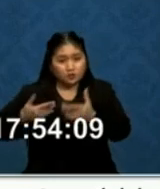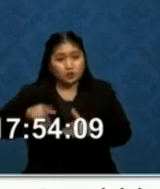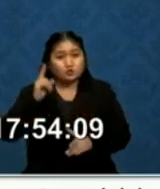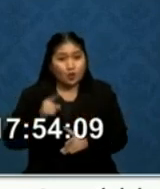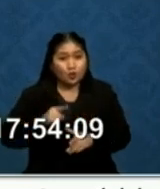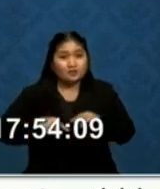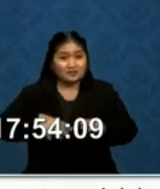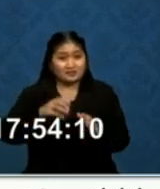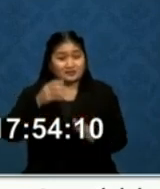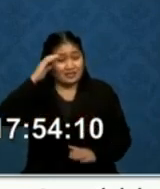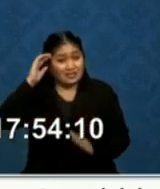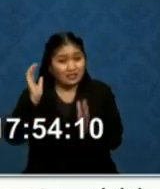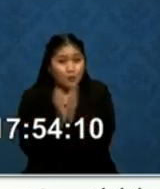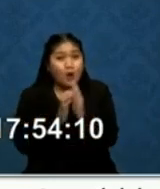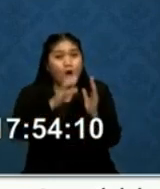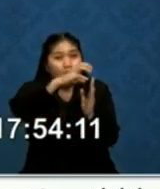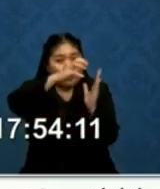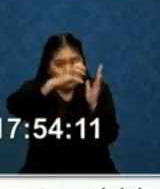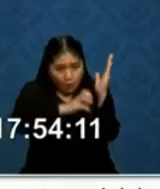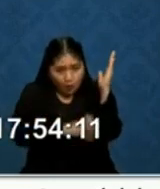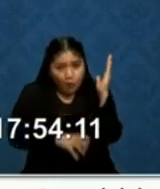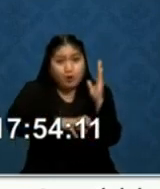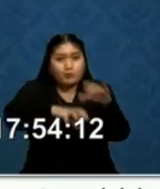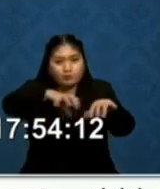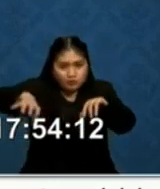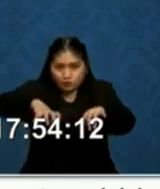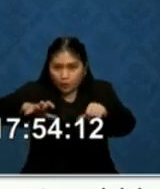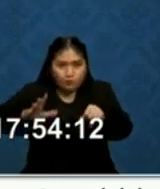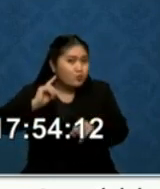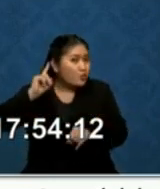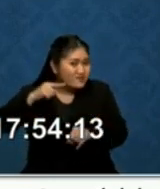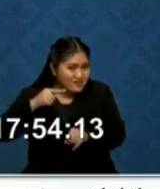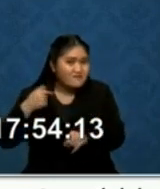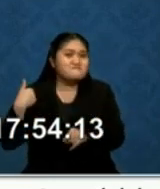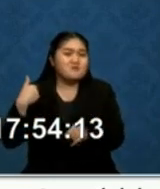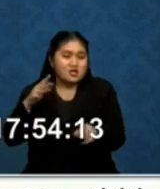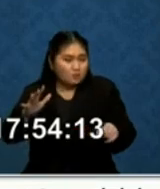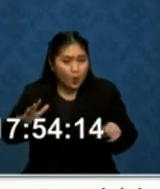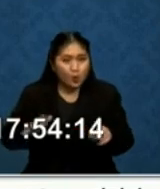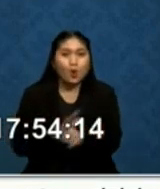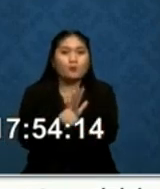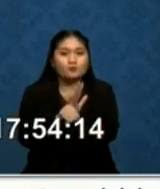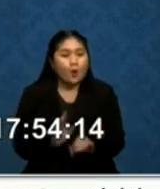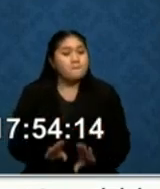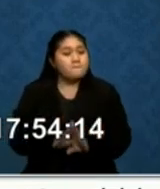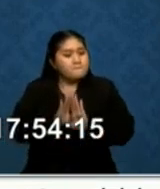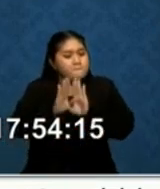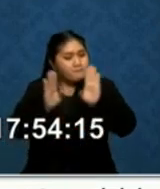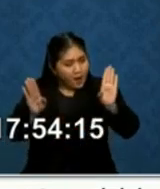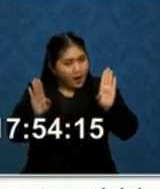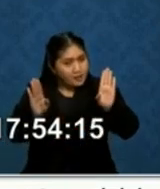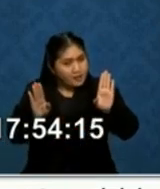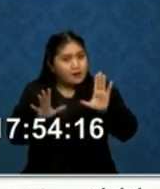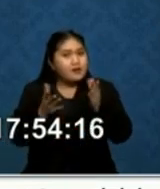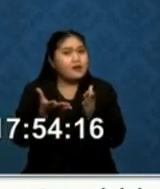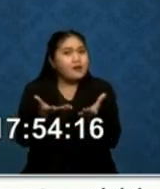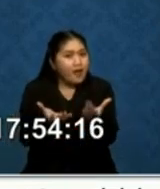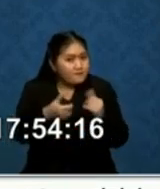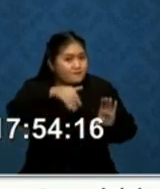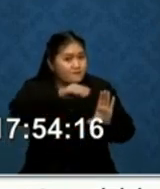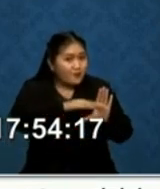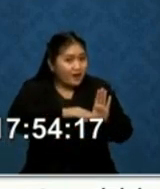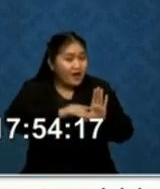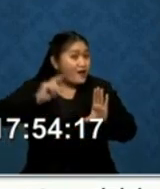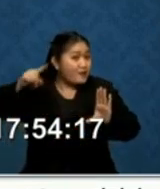านีค่ะหากการผลิตบุคลากรไม่เพียงพอค่ะควรมีพิจารณานะคะเปิดรับ สมัครนักเรียนในร้อยตำรวจหญิง